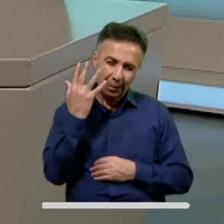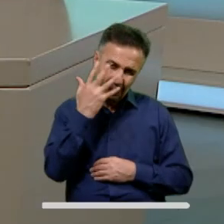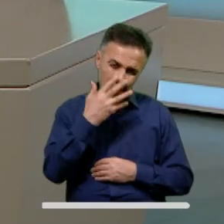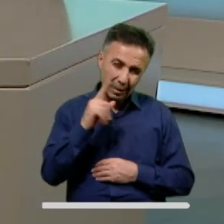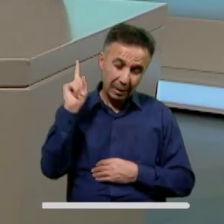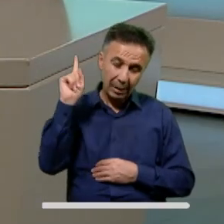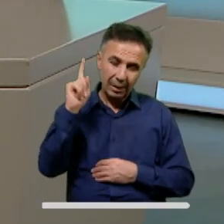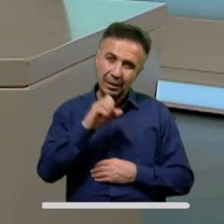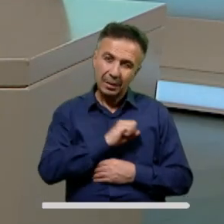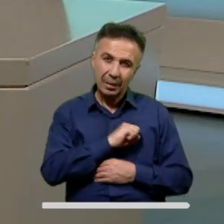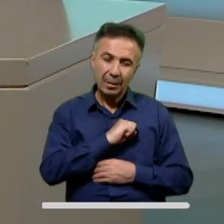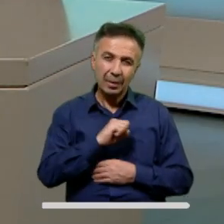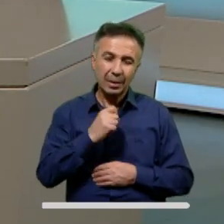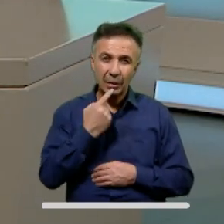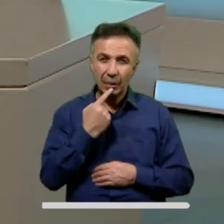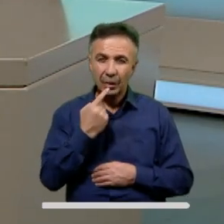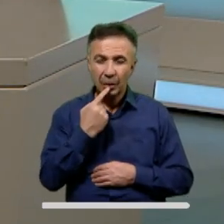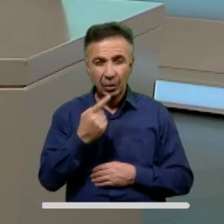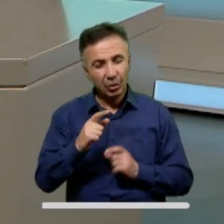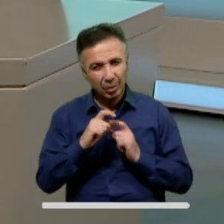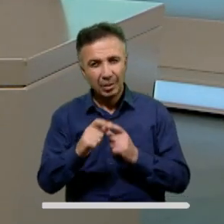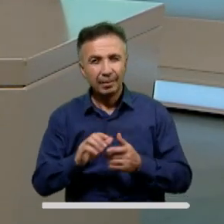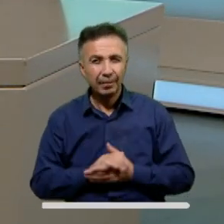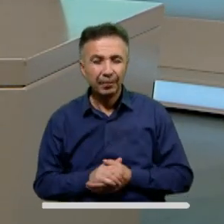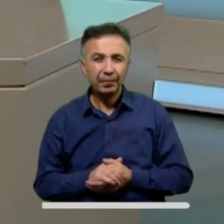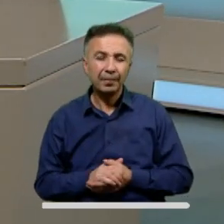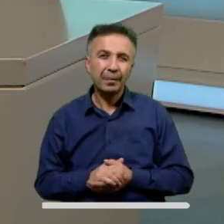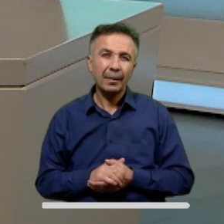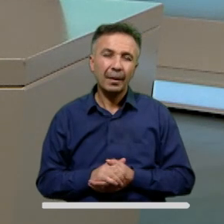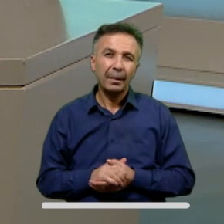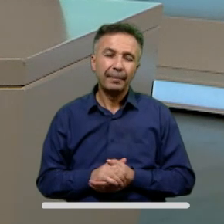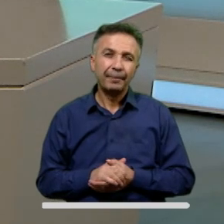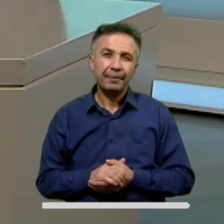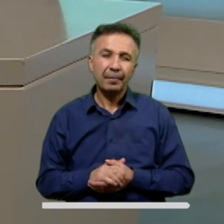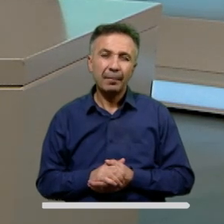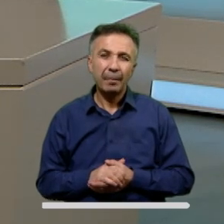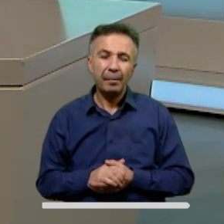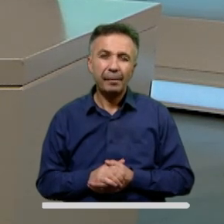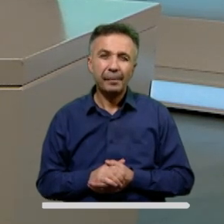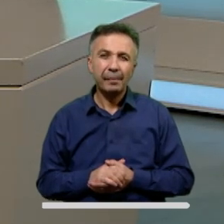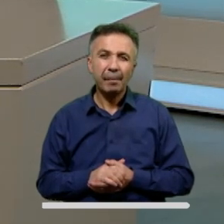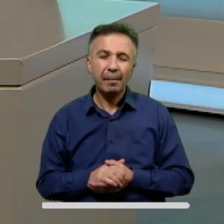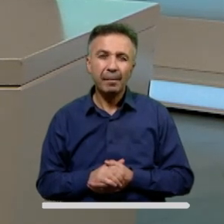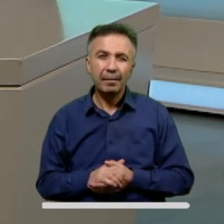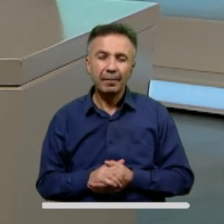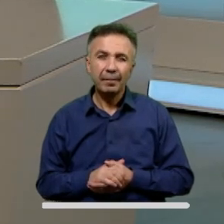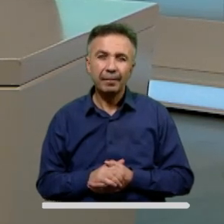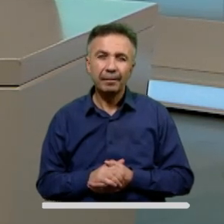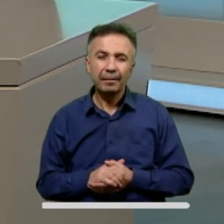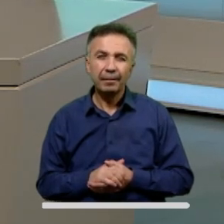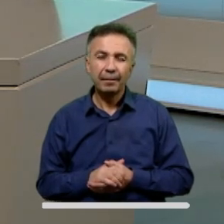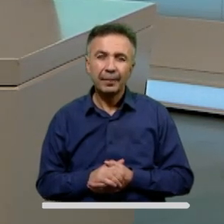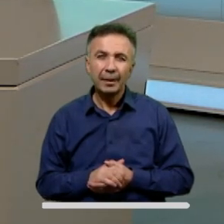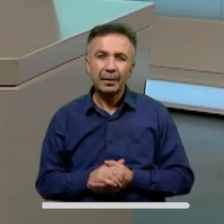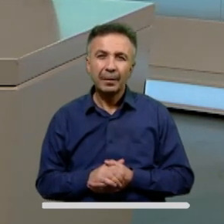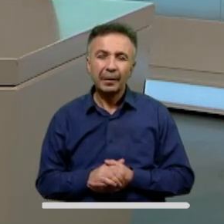Allah'tan korkarak söylüyorum, soracağım onu da. Ama sormak zorundayım. Çok çünkü şey yapıyorum yani pişmanlık duyuyorum. Çok acı çektim.